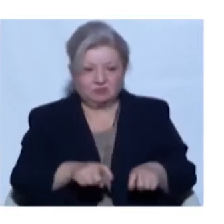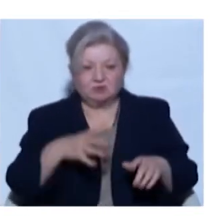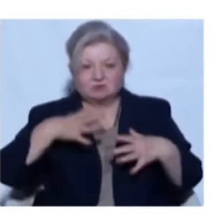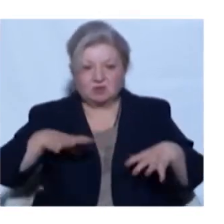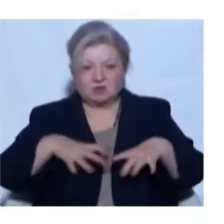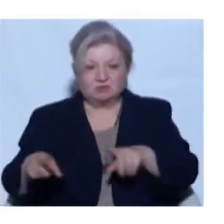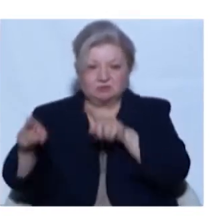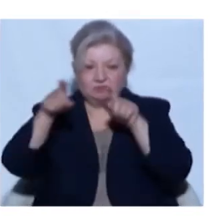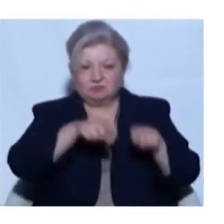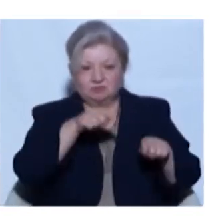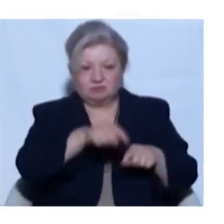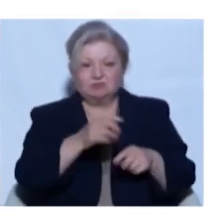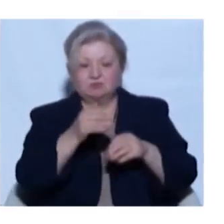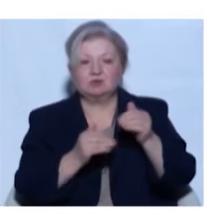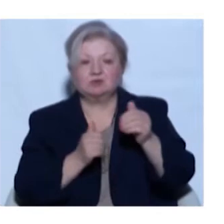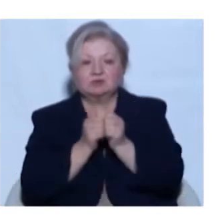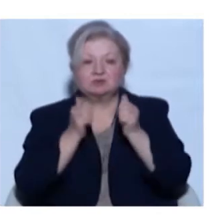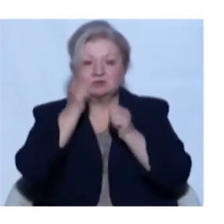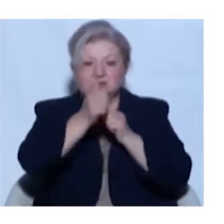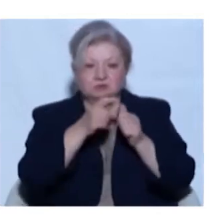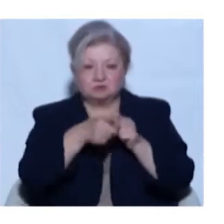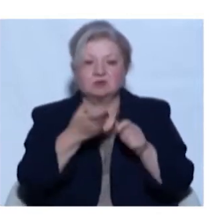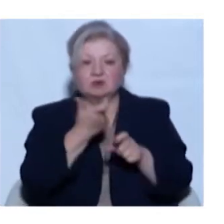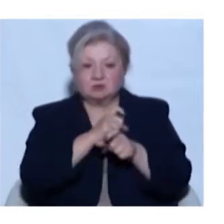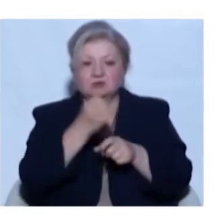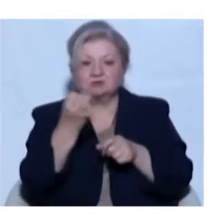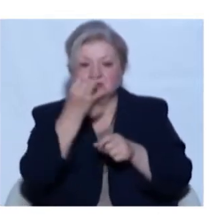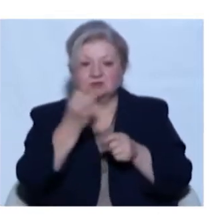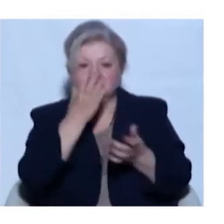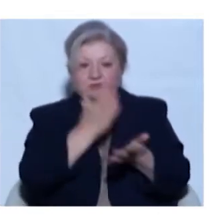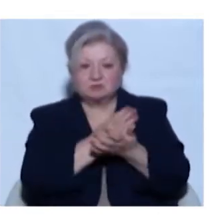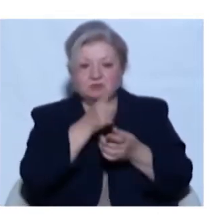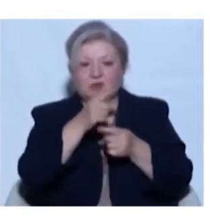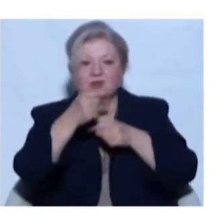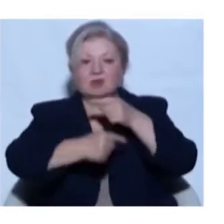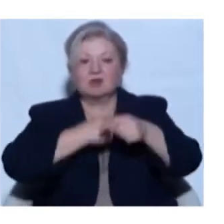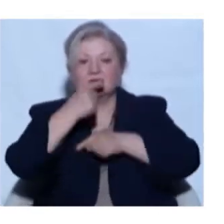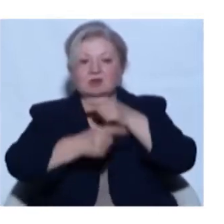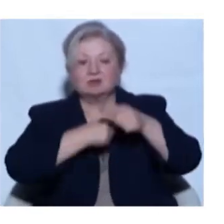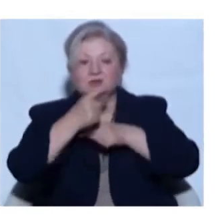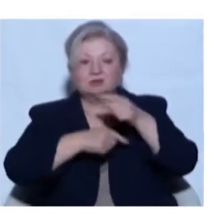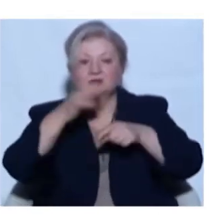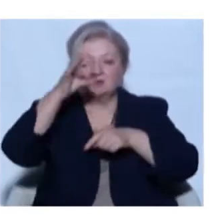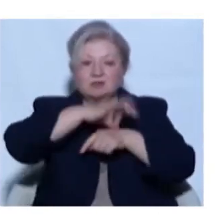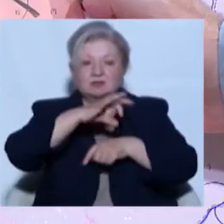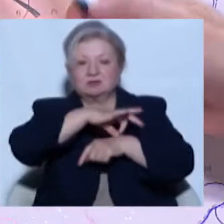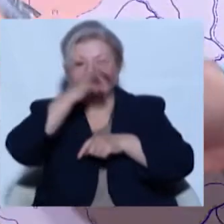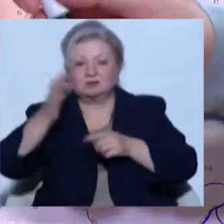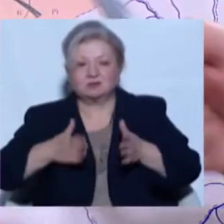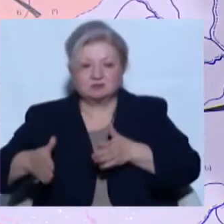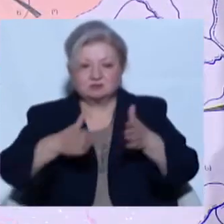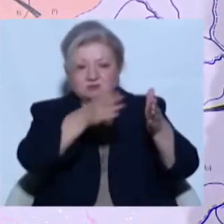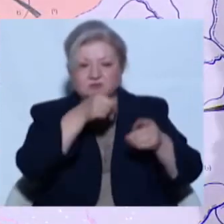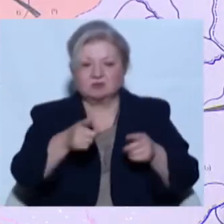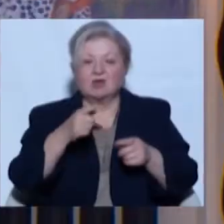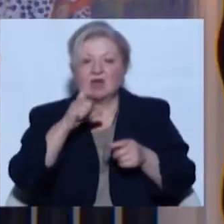შეუწყო ბუნებრივია ხელი და წინ წამოწია მისი მნიშვნელობა. ოღონდ ფაქტ ძალიან საინტერესოა, რომ ის ტრადიციული დასავლეთ აღმოსავლეთის სავაჭრო გზის გარდა